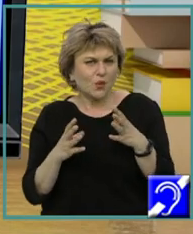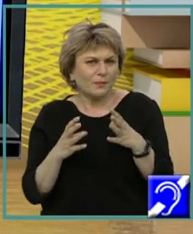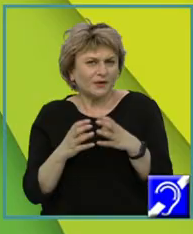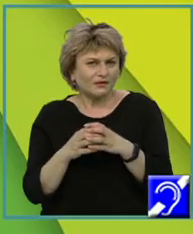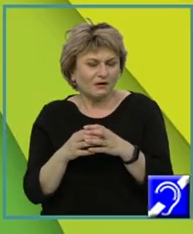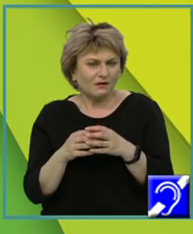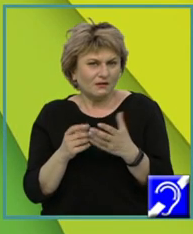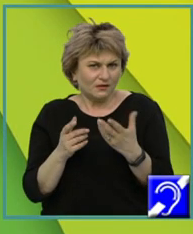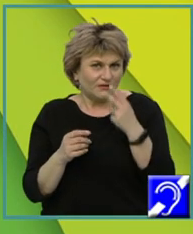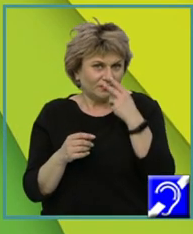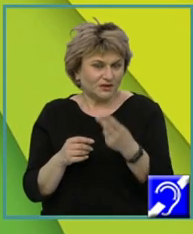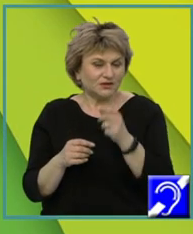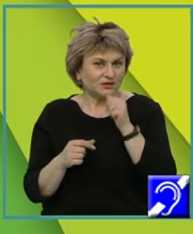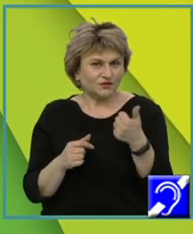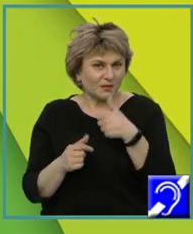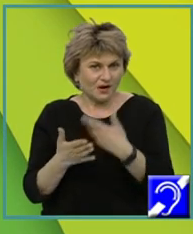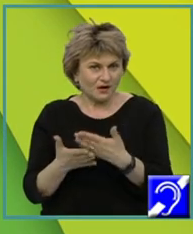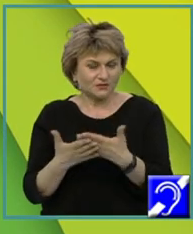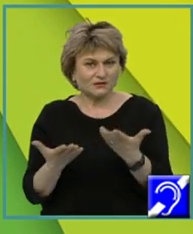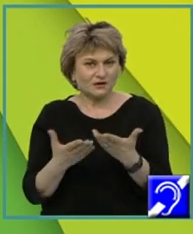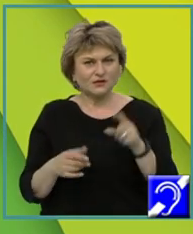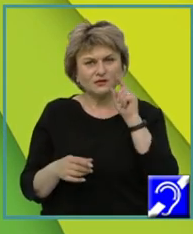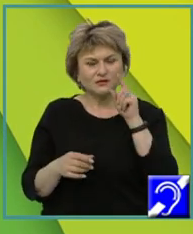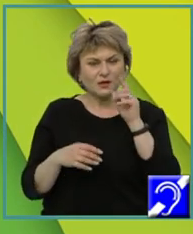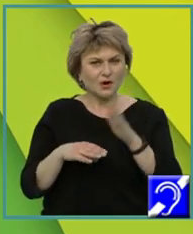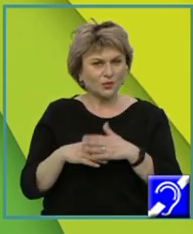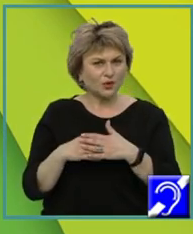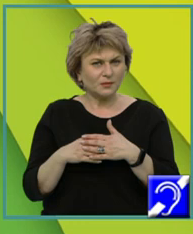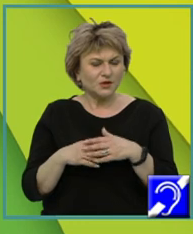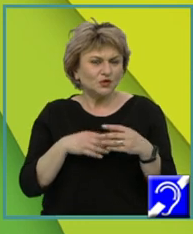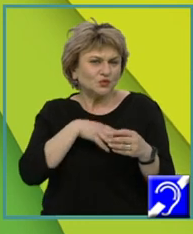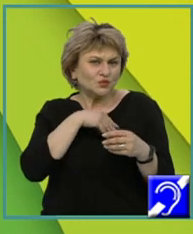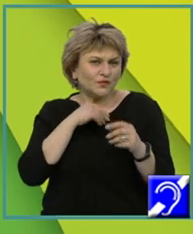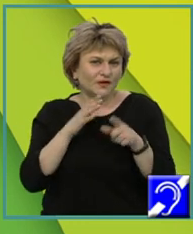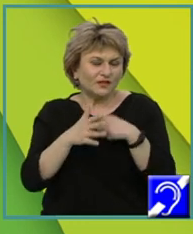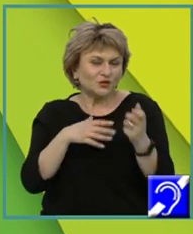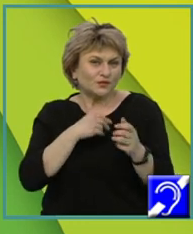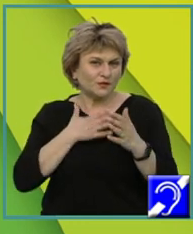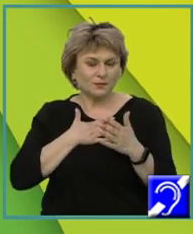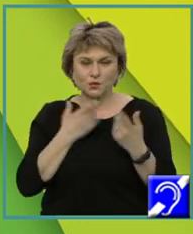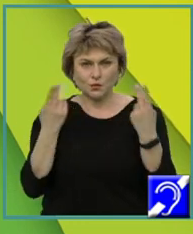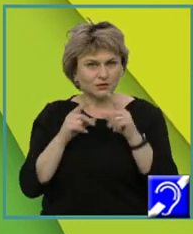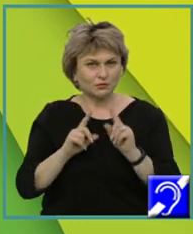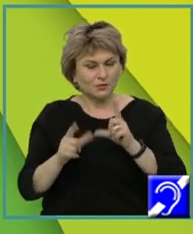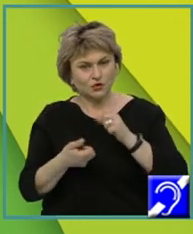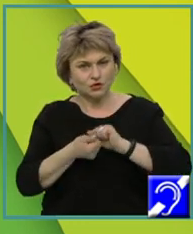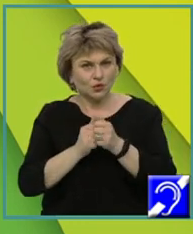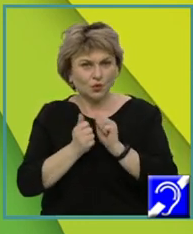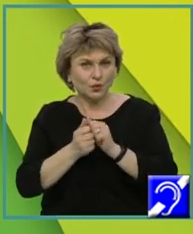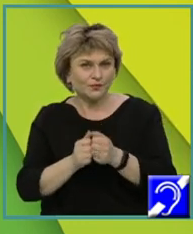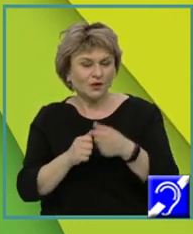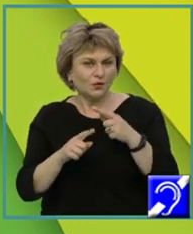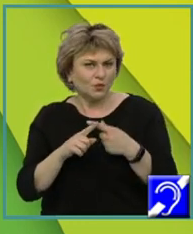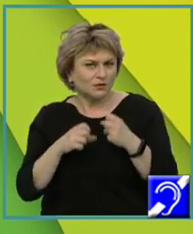nesfârșită tristețe văzând că nici Femeia asta pe care o credeam aproape suflet din sufletul meu nu înțelegea că poți să las cu îndârjire și